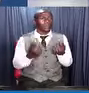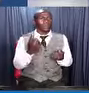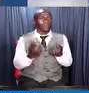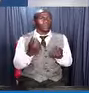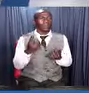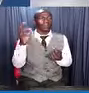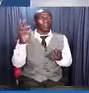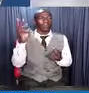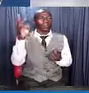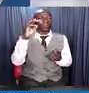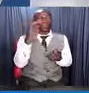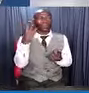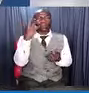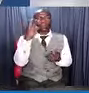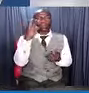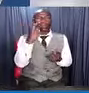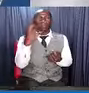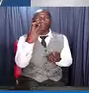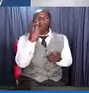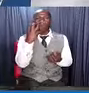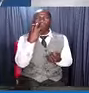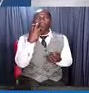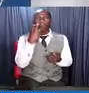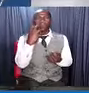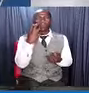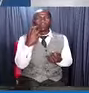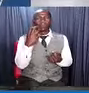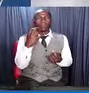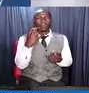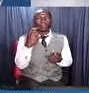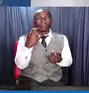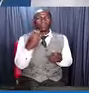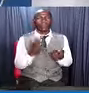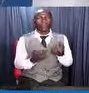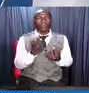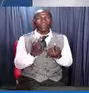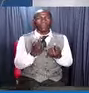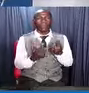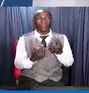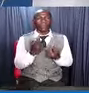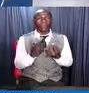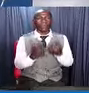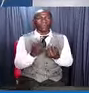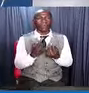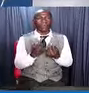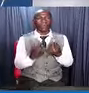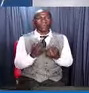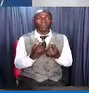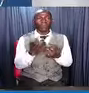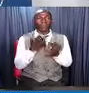The mangoes we used to cook there. Eh, yale ambayo bado hajaiva kabisa kabisa yale. Those that are yet to be ripe. Kabisa, so they are prepared very